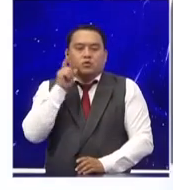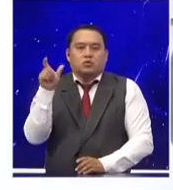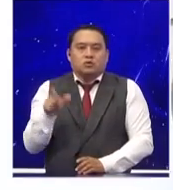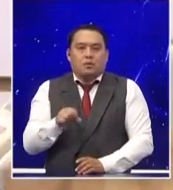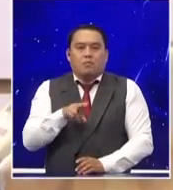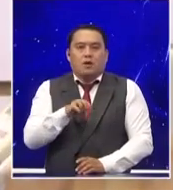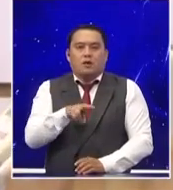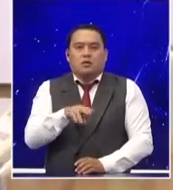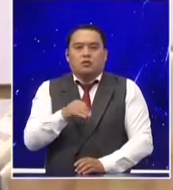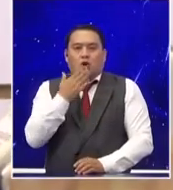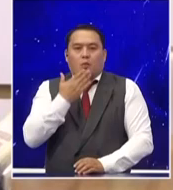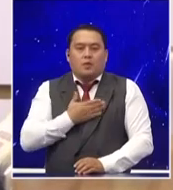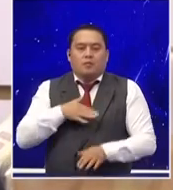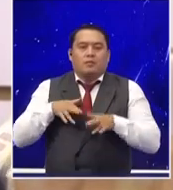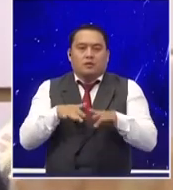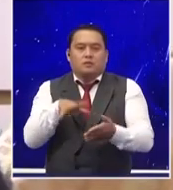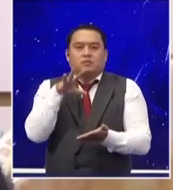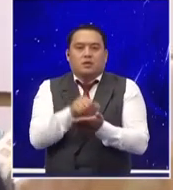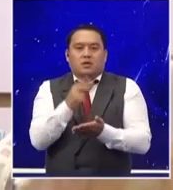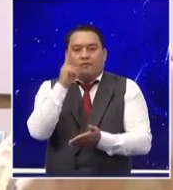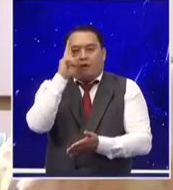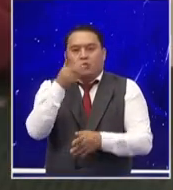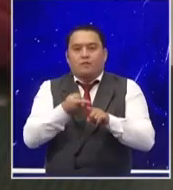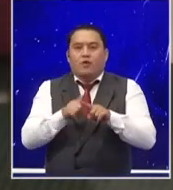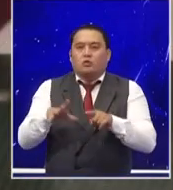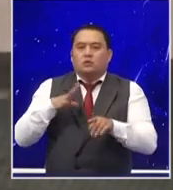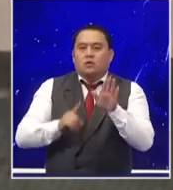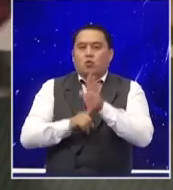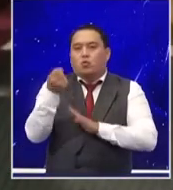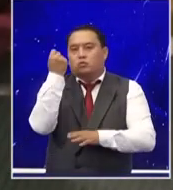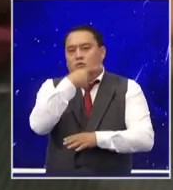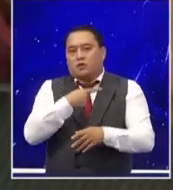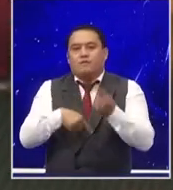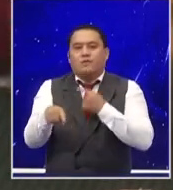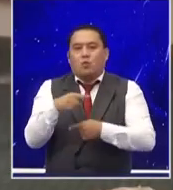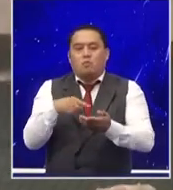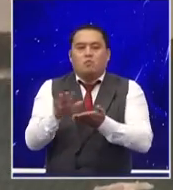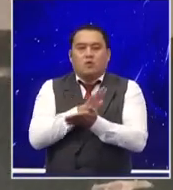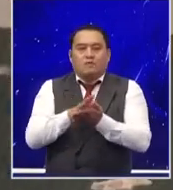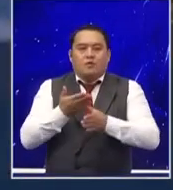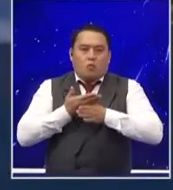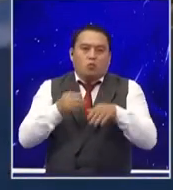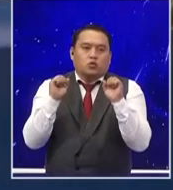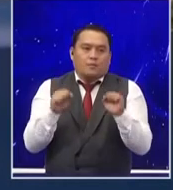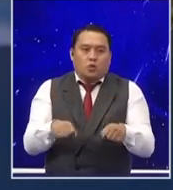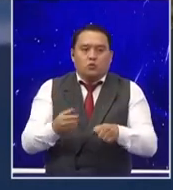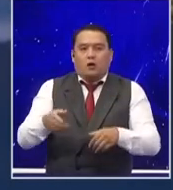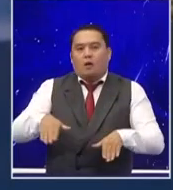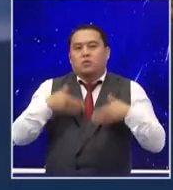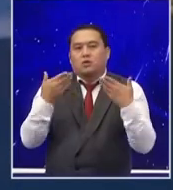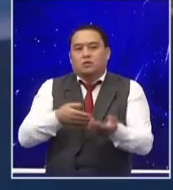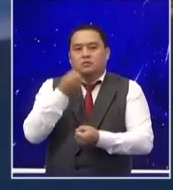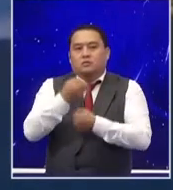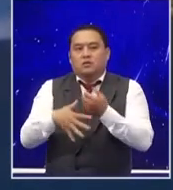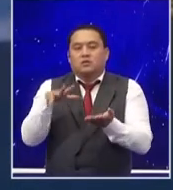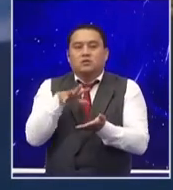багаж орле скинула любимым делом занимается уже два года и только в этом году узнал о безвозмездной помощи от государства сразу же обратился в